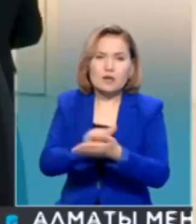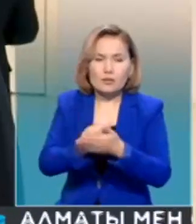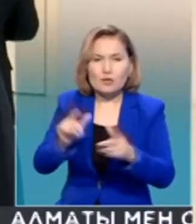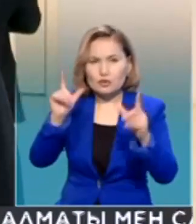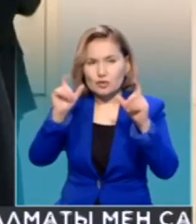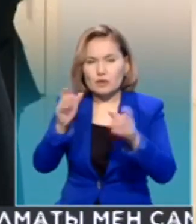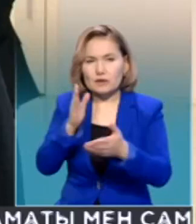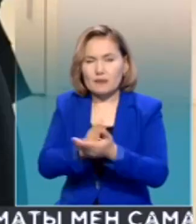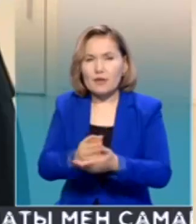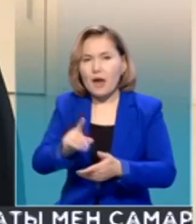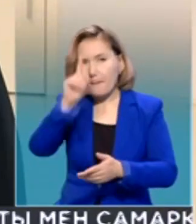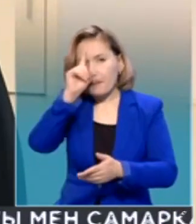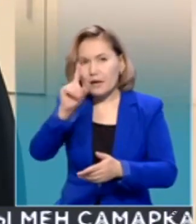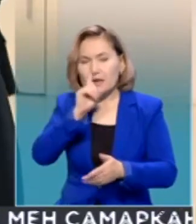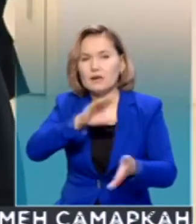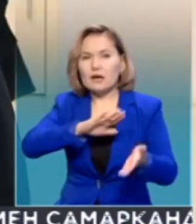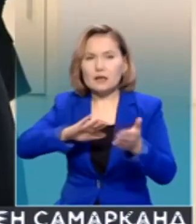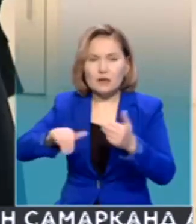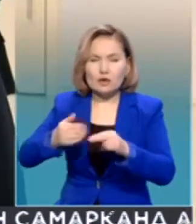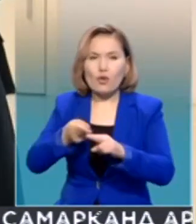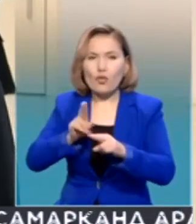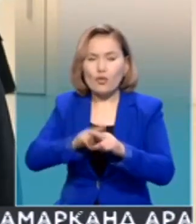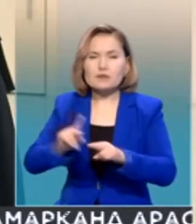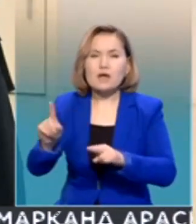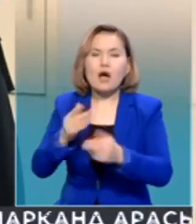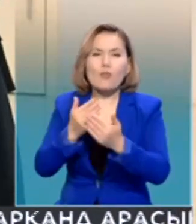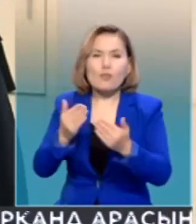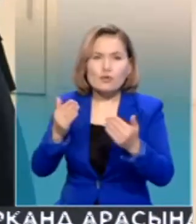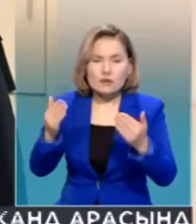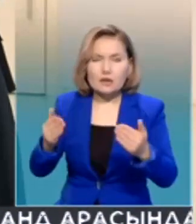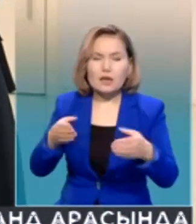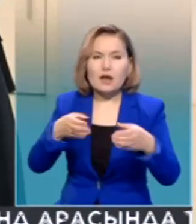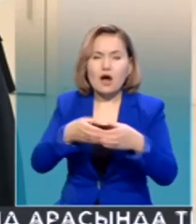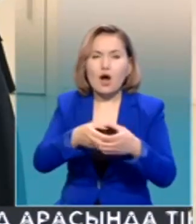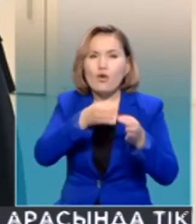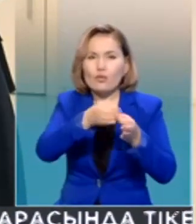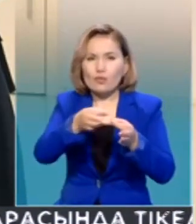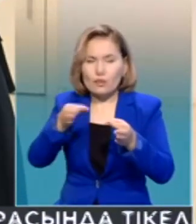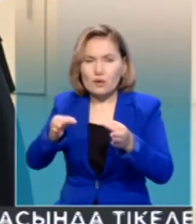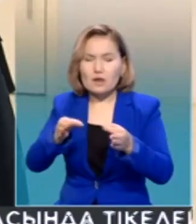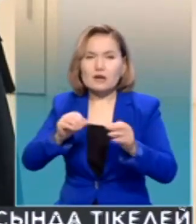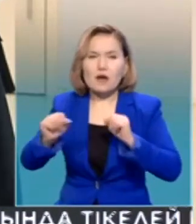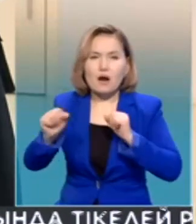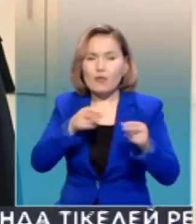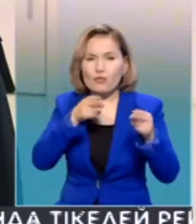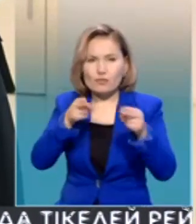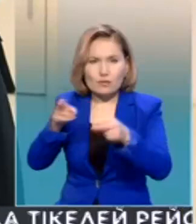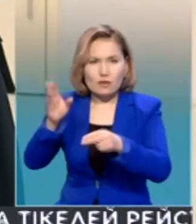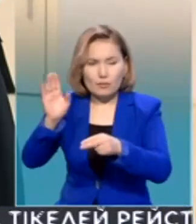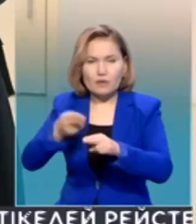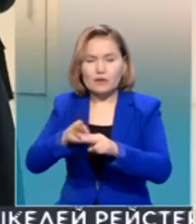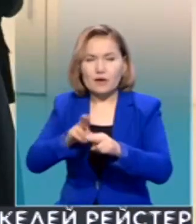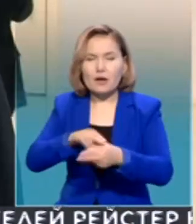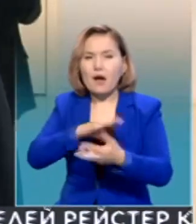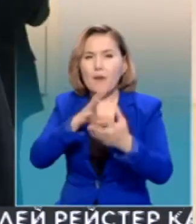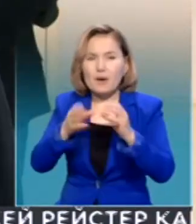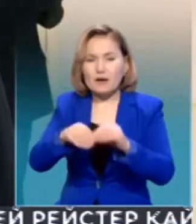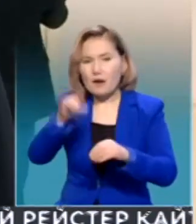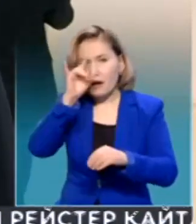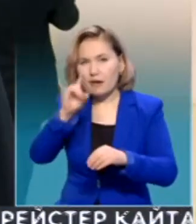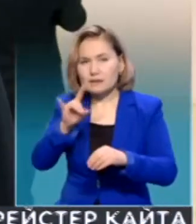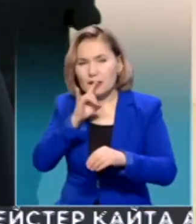қарай осы бір айдан кейін осы музей өңірлерді аралайтын болады. Жалпы елде қалған шаралардың барлығы